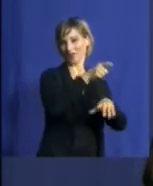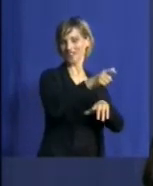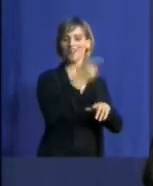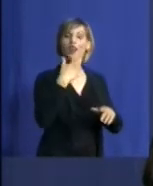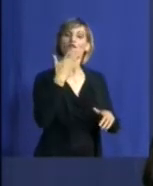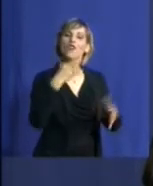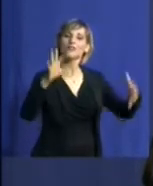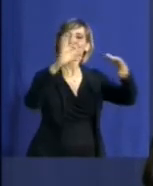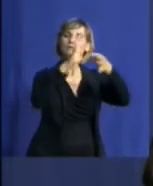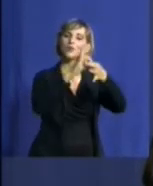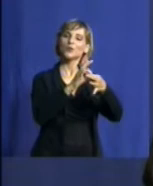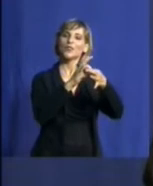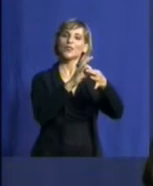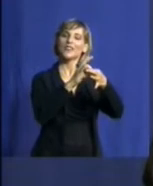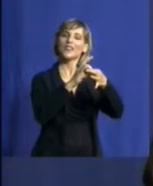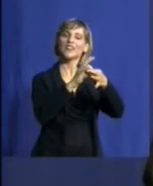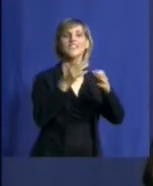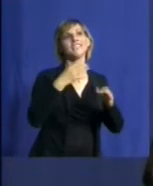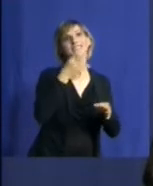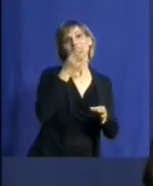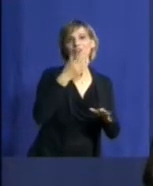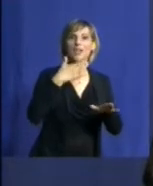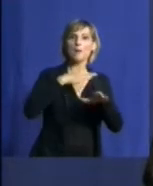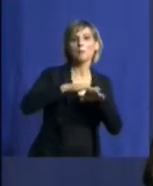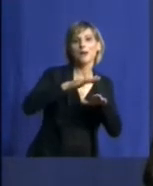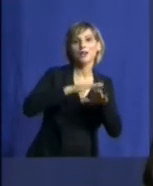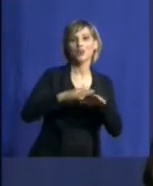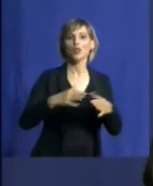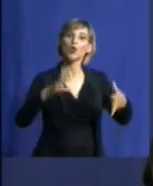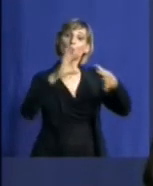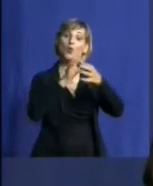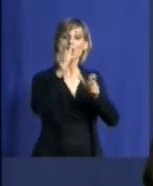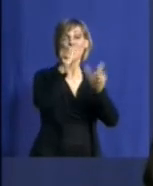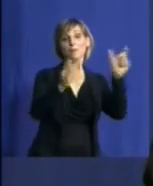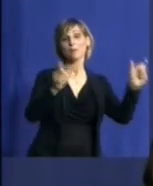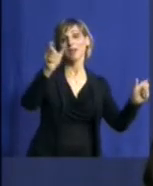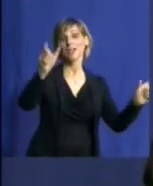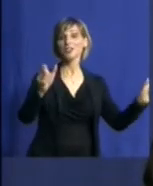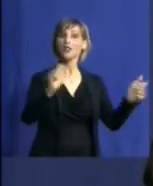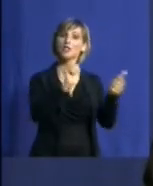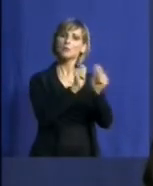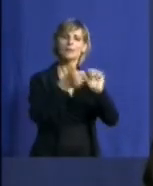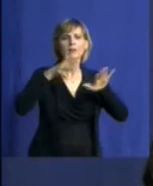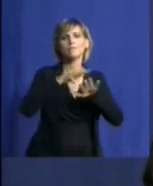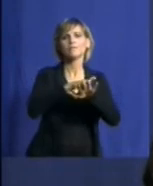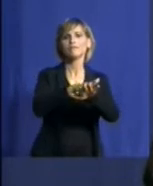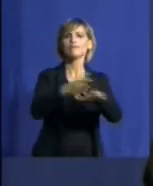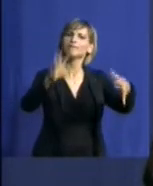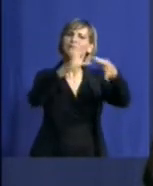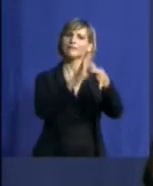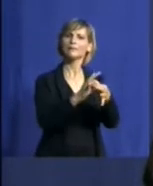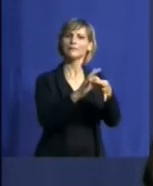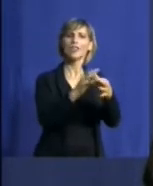tra unione, quindi perdono, unione di un popolo, e sport, quindi vuole